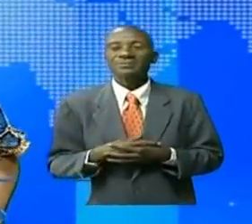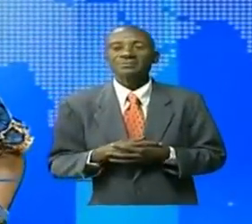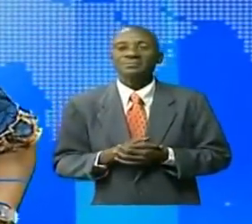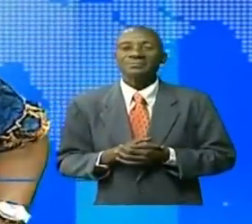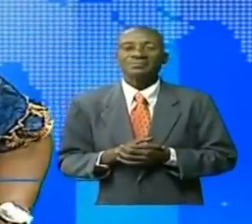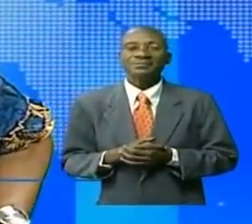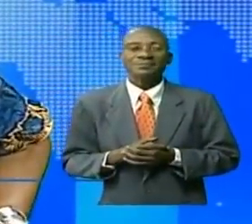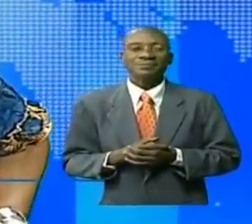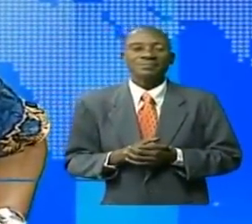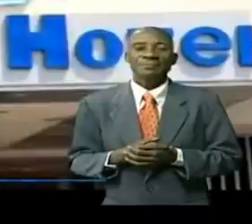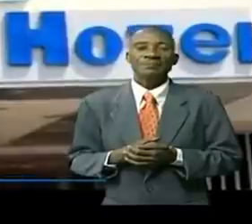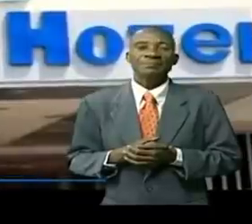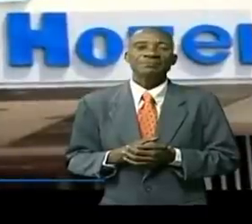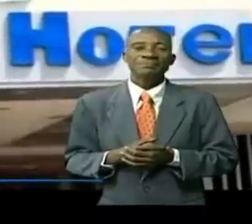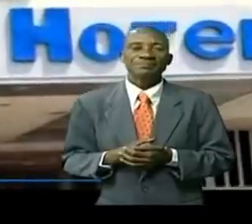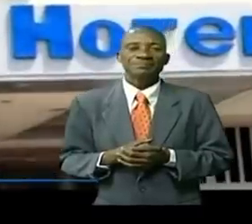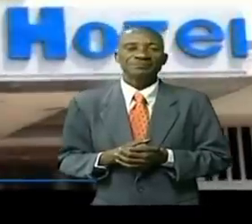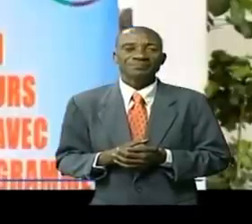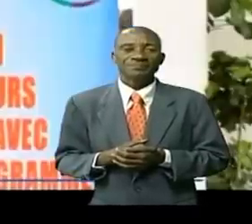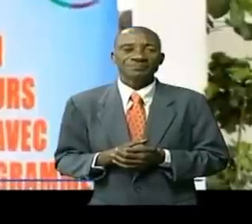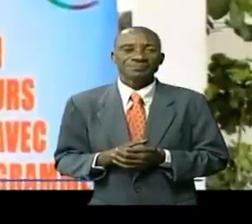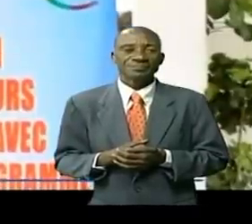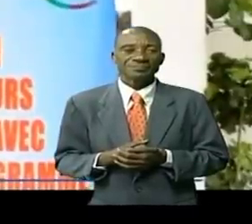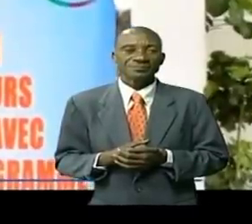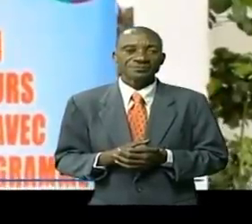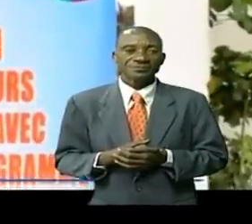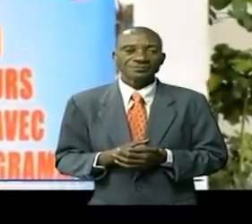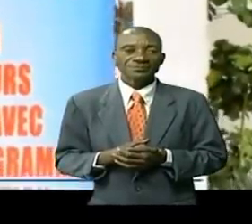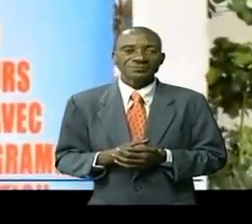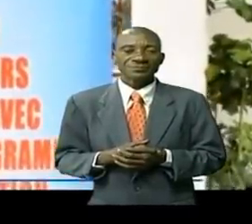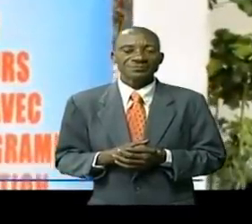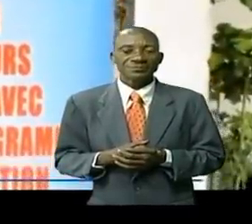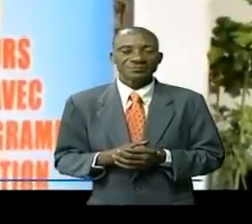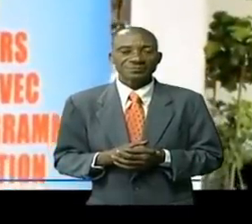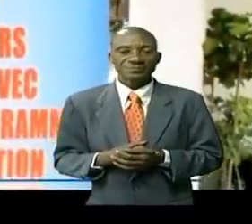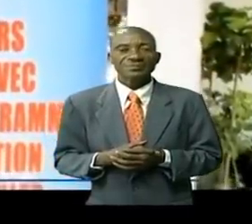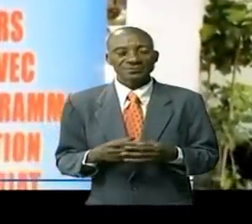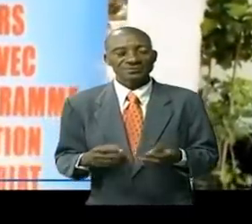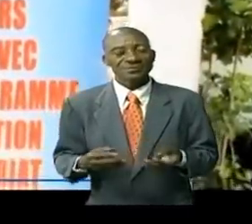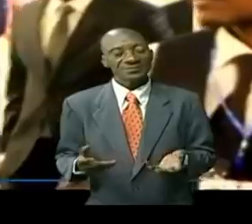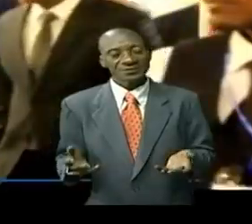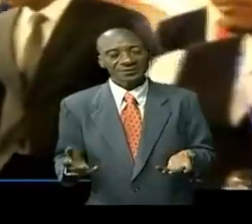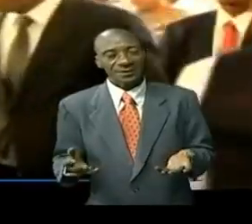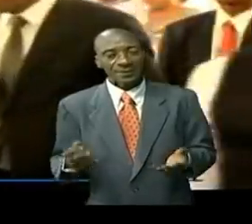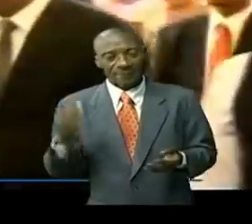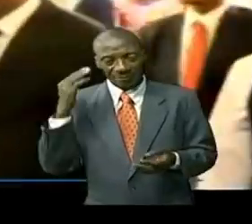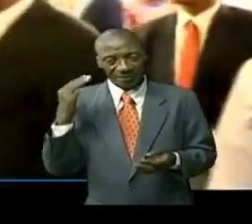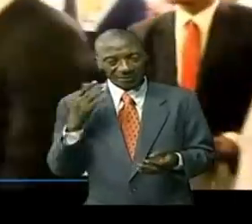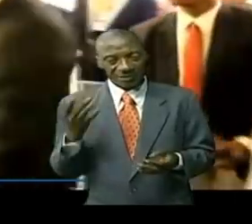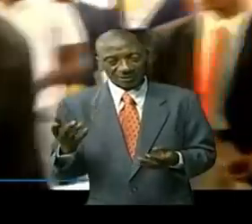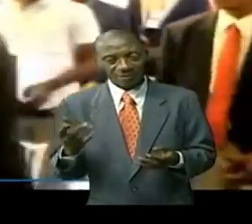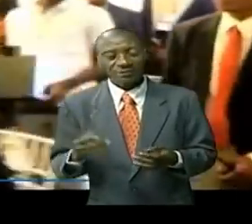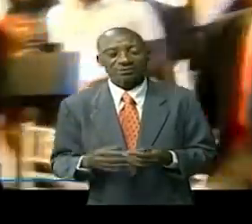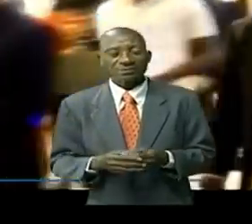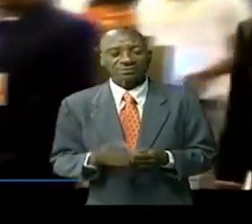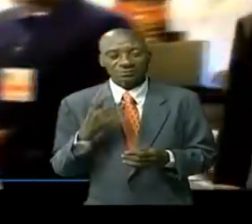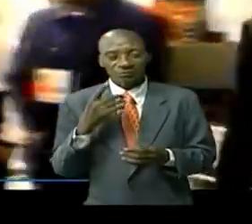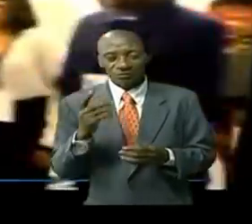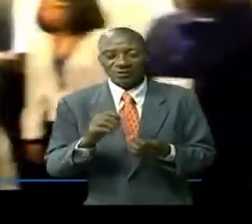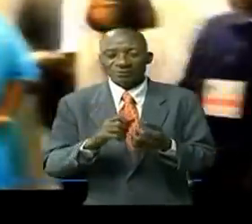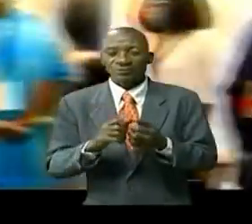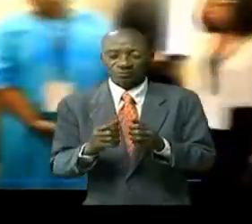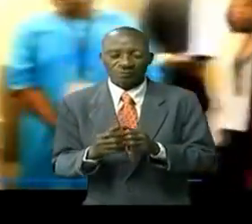signé ce reportage. Doter la jeunesse africaine en général et celle congolaise en particulier des aptitudes à même de faire d'eux